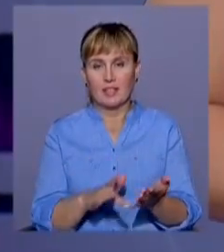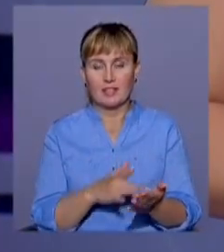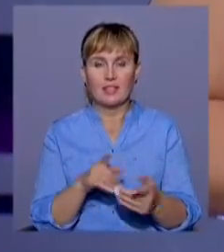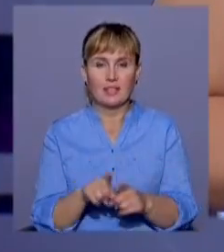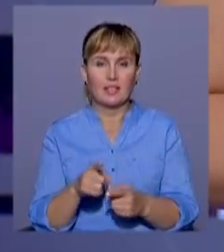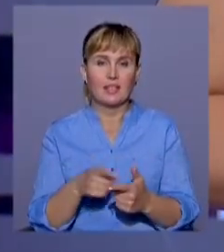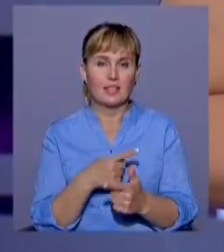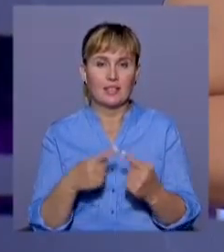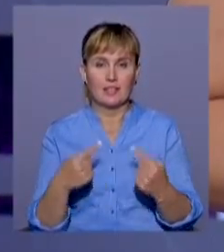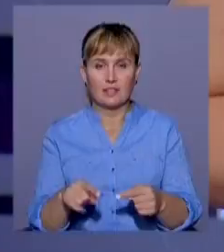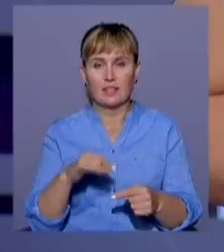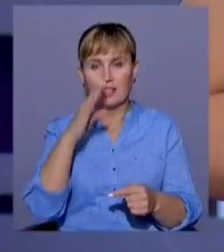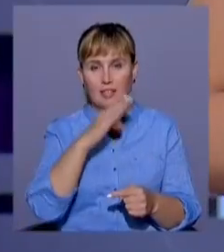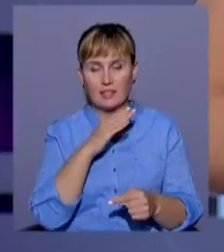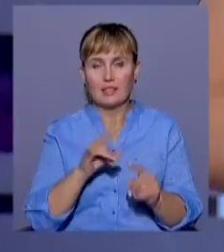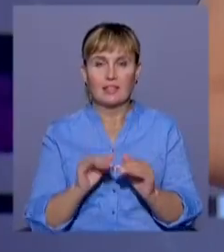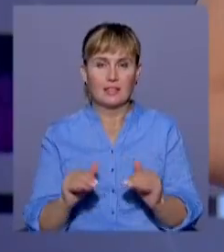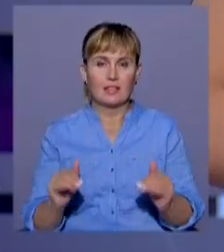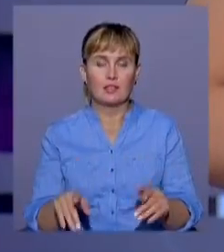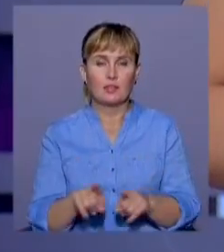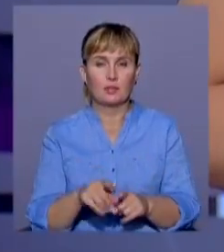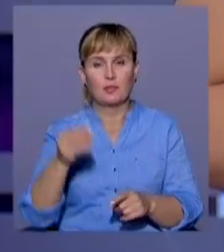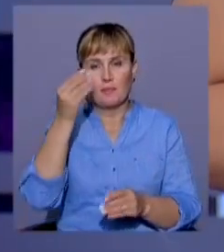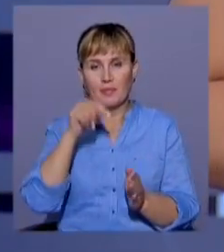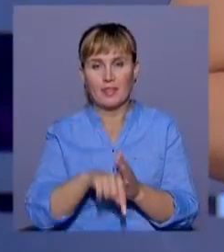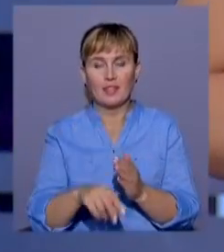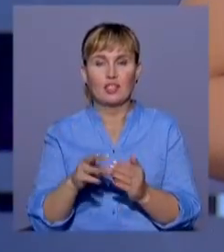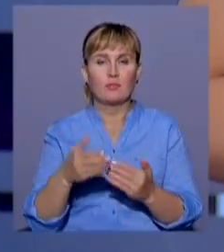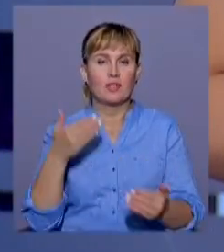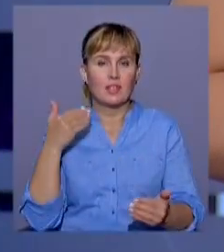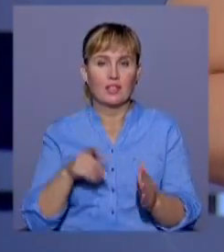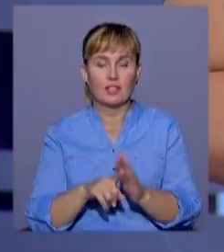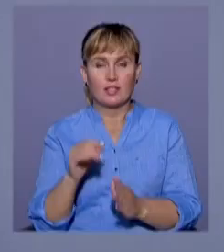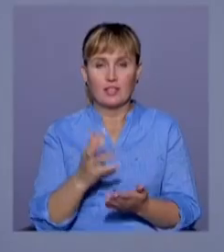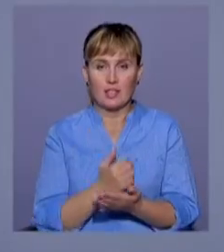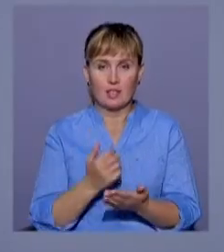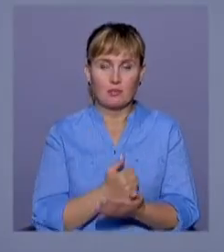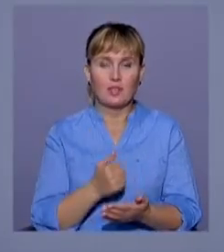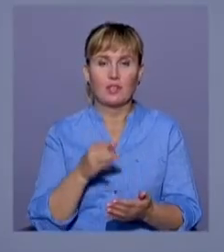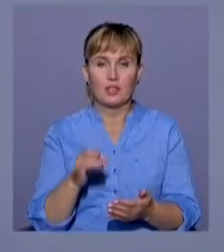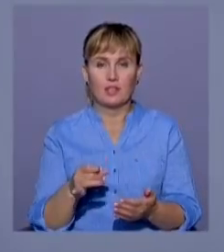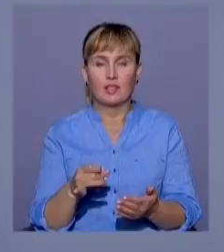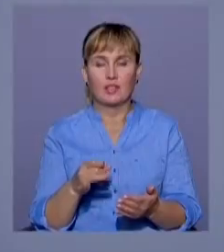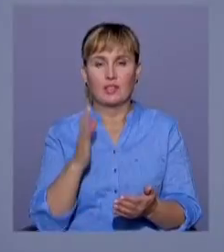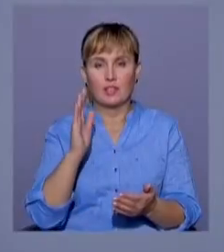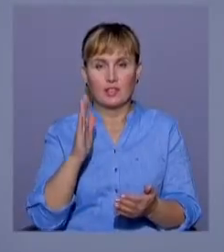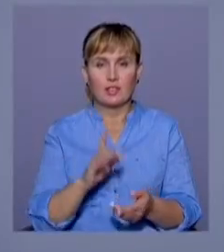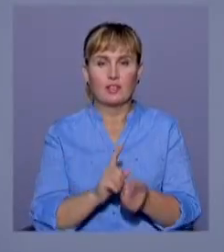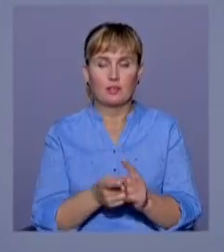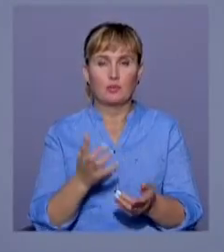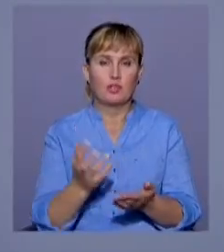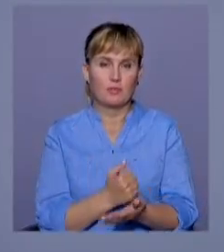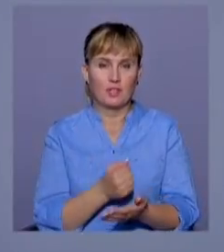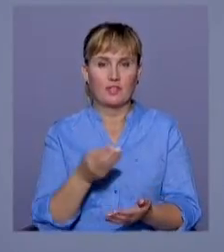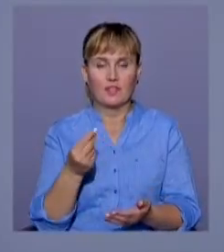или иначе, и родители, и сами дети сходятся на том мнении, что чем раньше они начинают зарабатывать, тем в дальнейшем становится